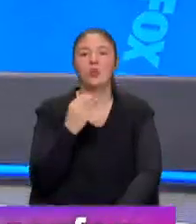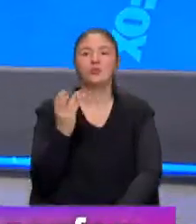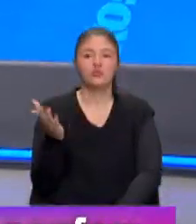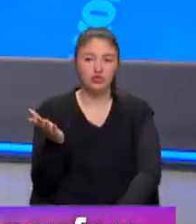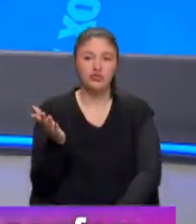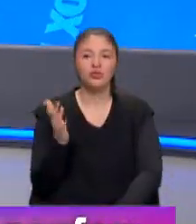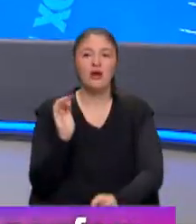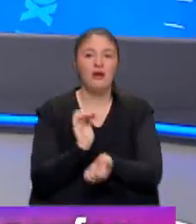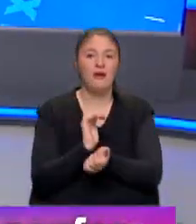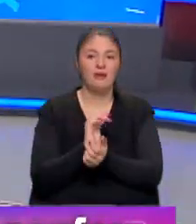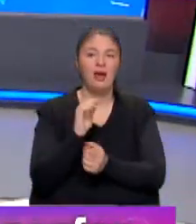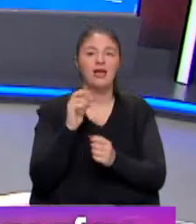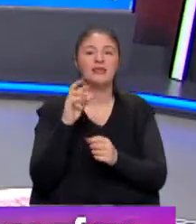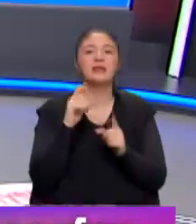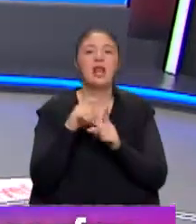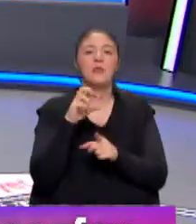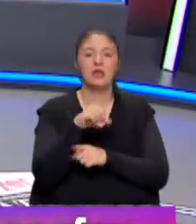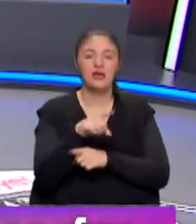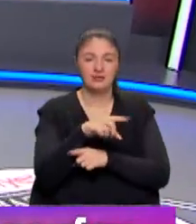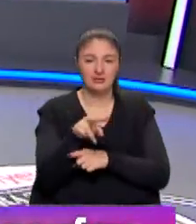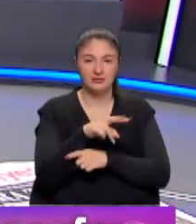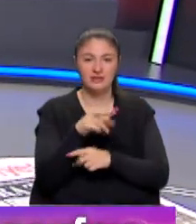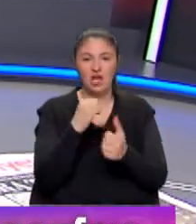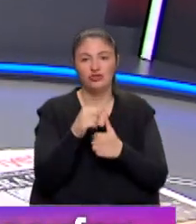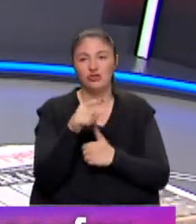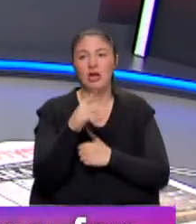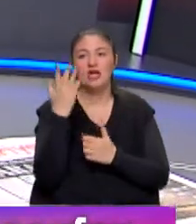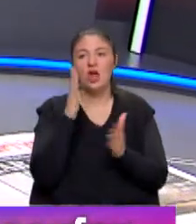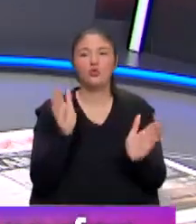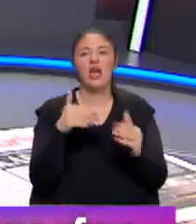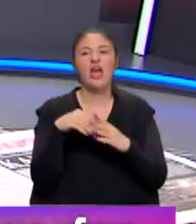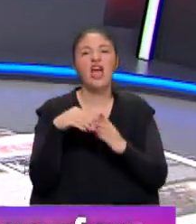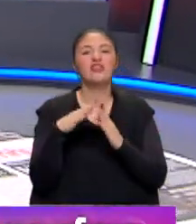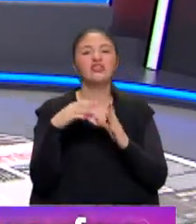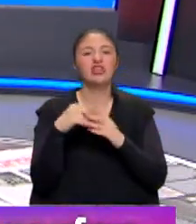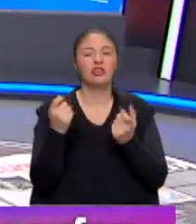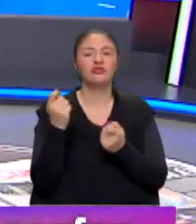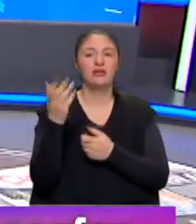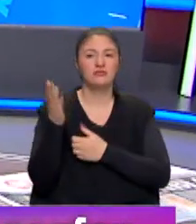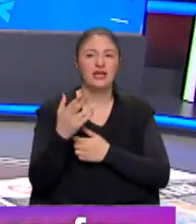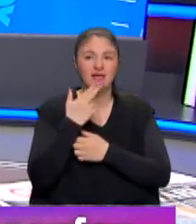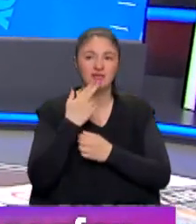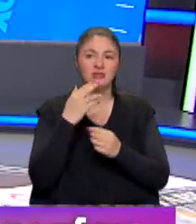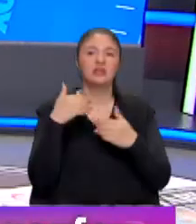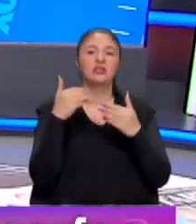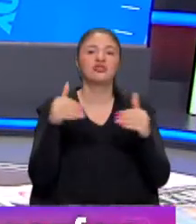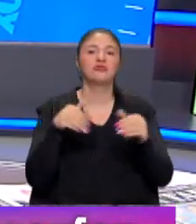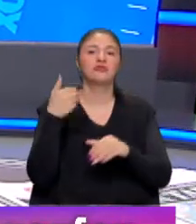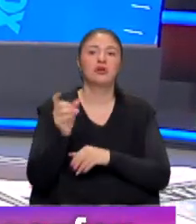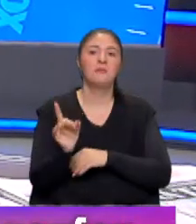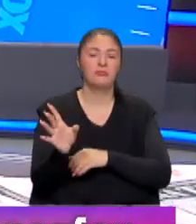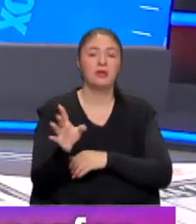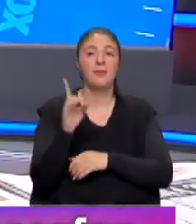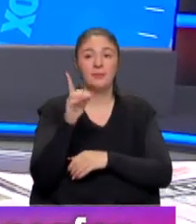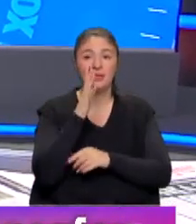olduğumuz aile Dilan Polat. Dilan Polatların kara kutusu, işte evlerinde çalışan kişi sınır dışı edildi. Bu bir